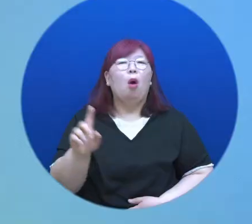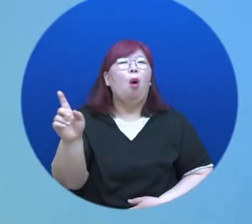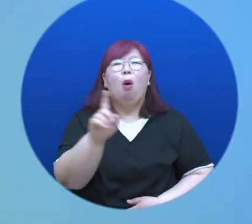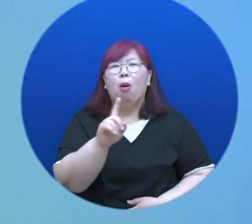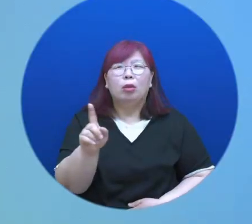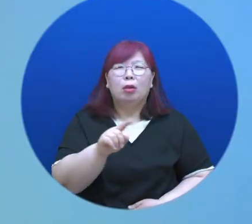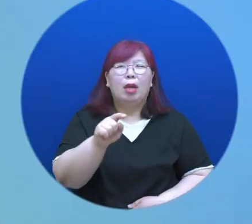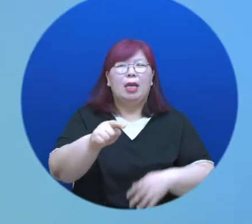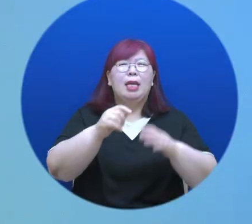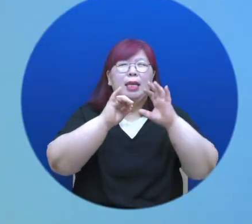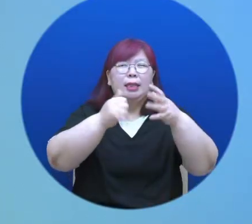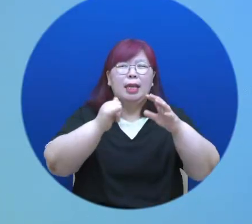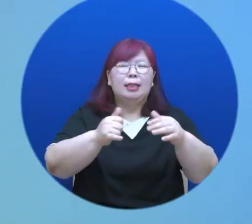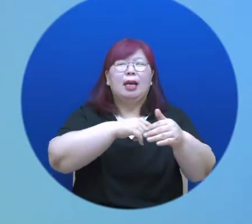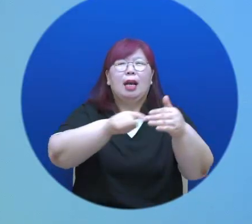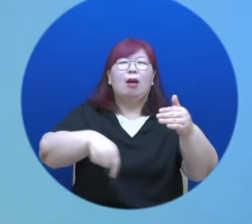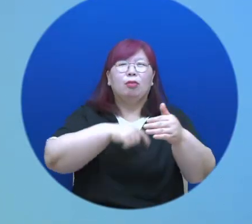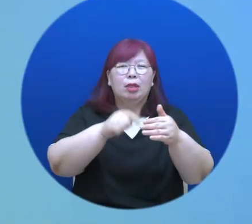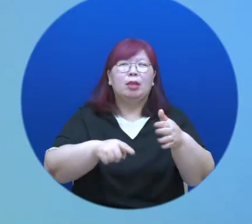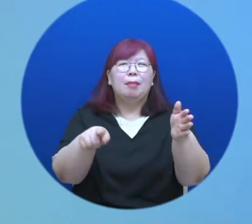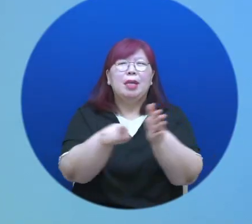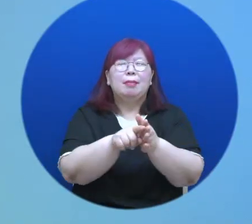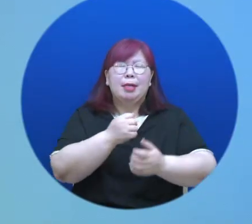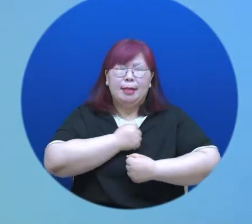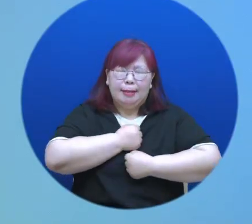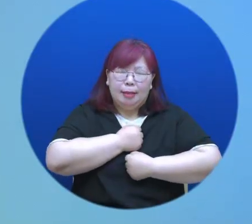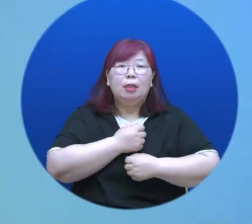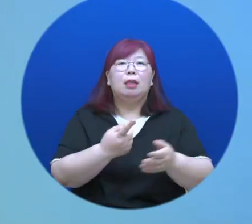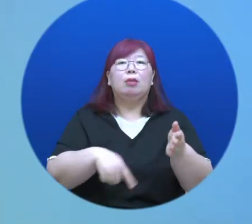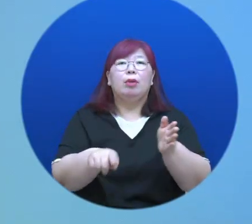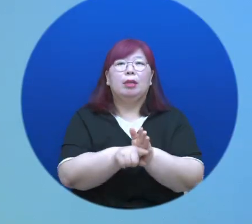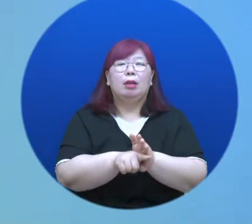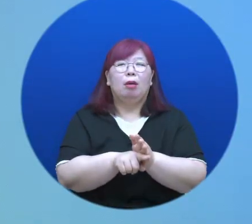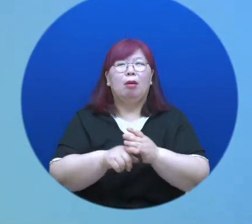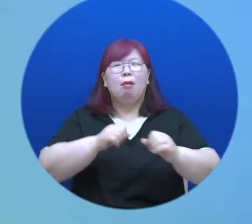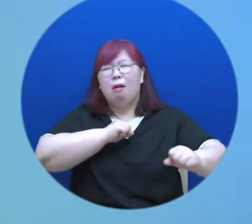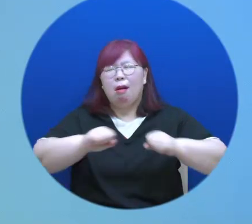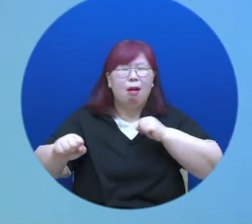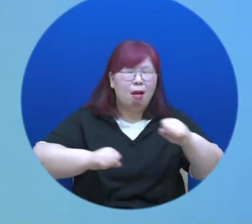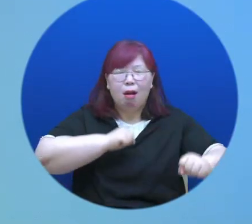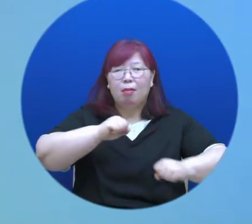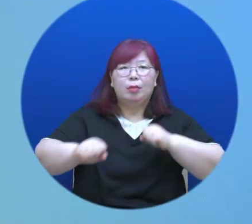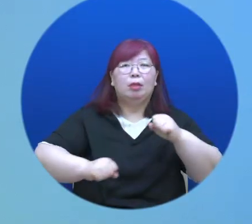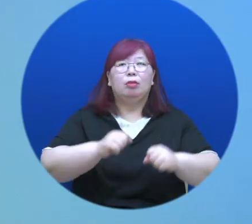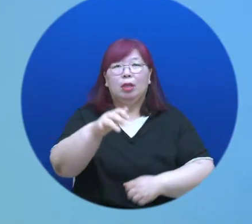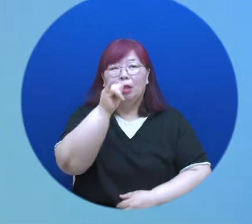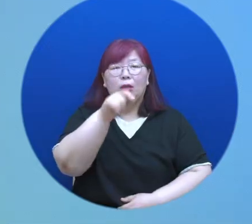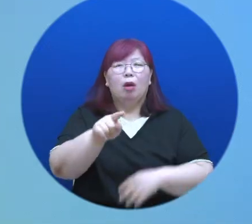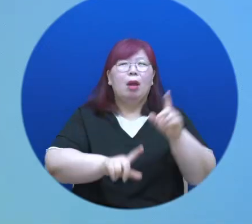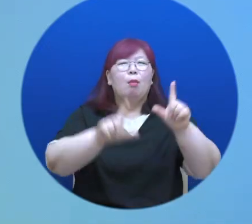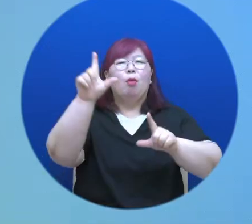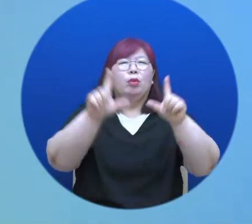어떻게든 이 세상 가운데에서 믿음을 지키기 위해 발버둥 치고 있는 너의 모습, 내가 그 모습 보고